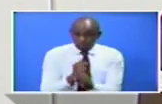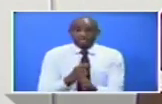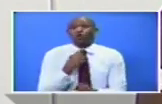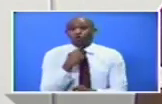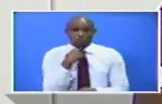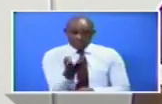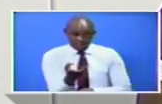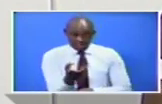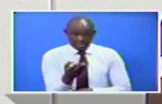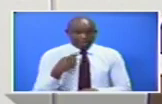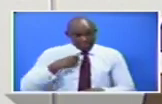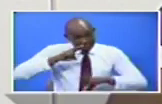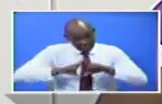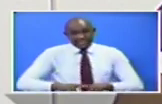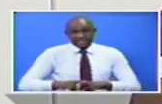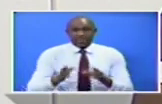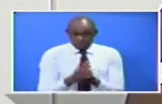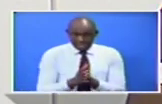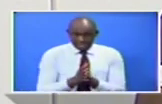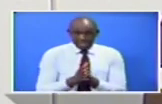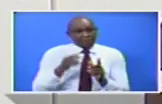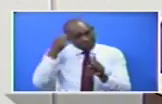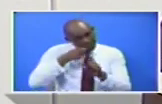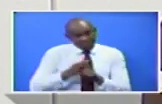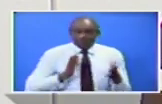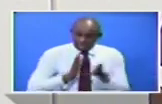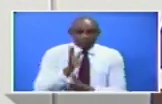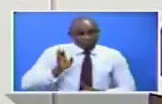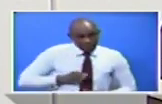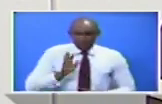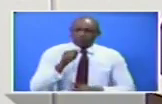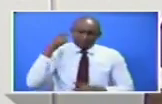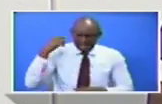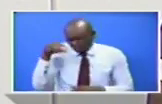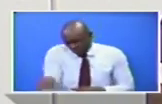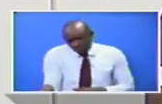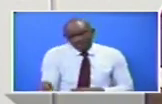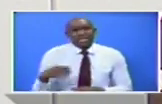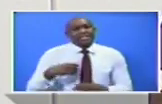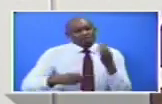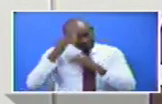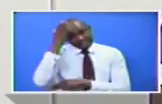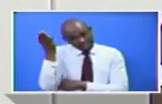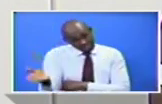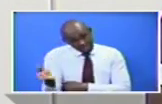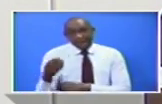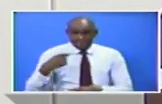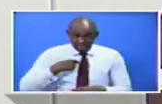Kotu, nilikaa chini kama mwanaharakati wa haki za kike tangu totoni pale chuo kikuu, bado nilikuwa